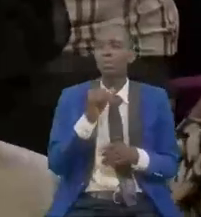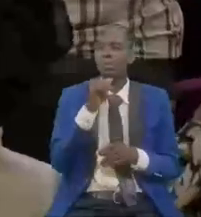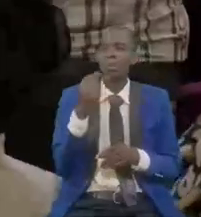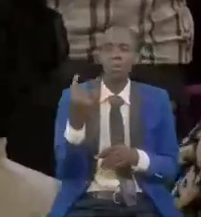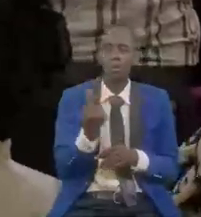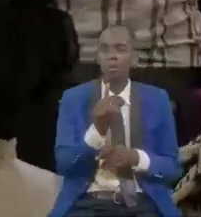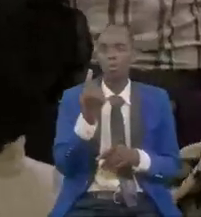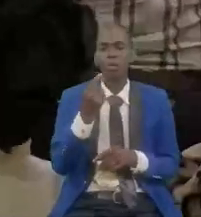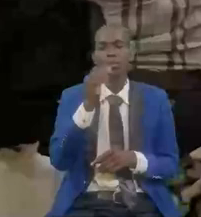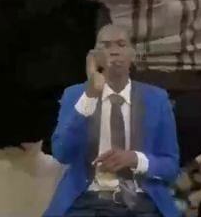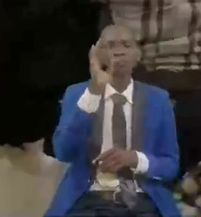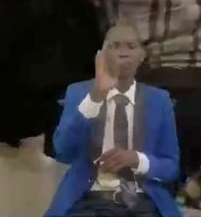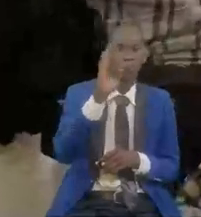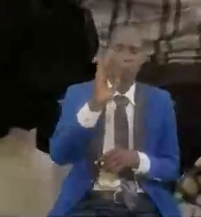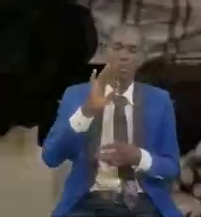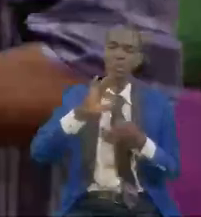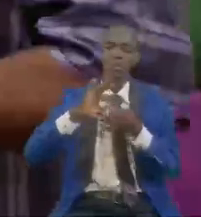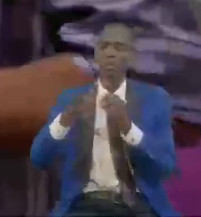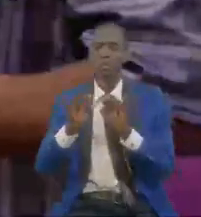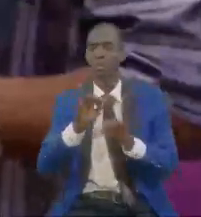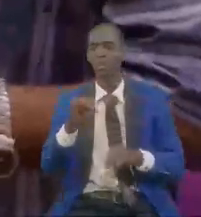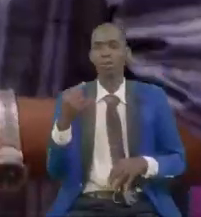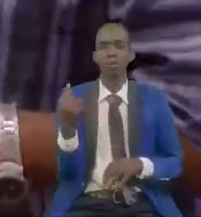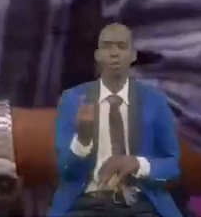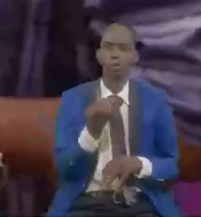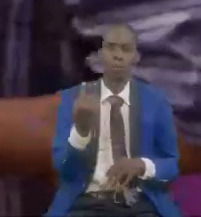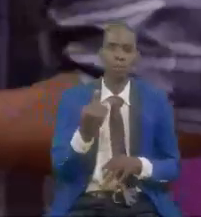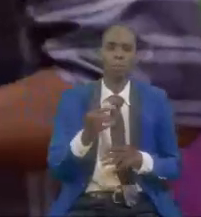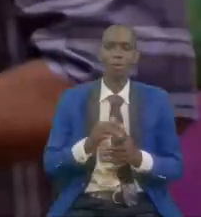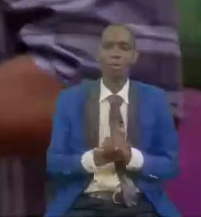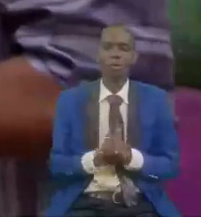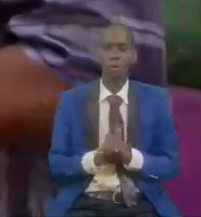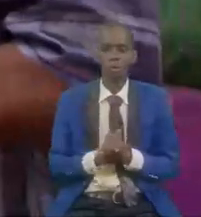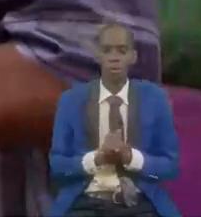Ne vous bornez pas à la prêcher seulement.